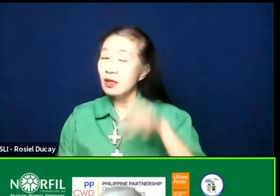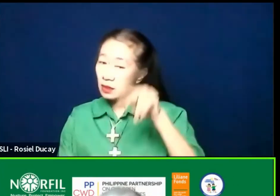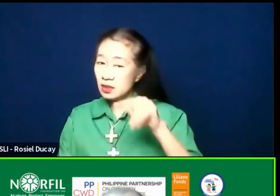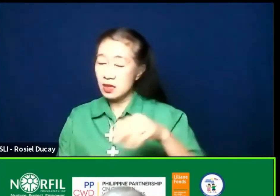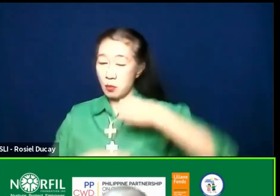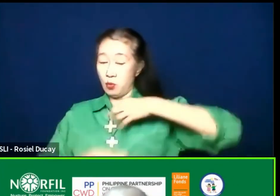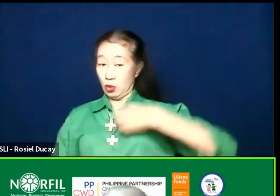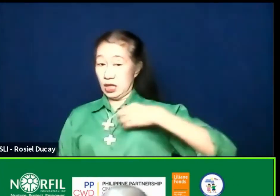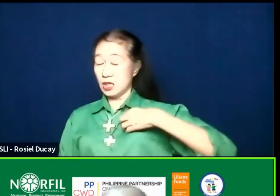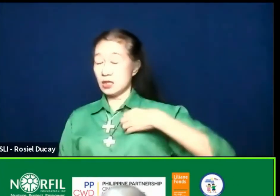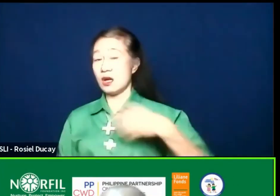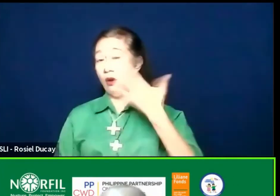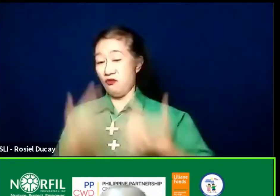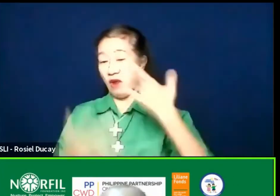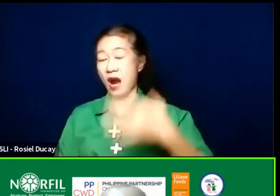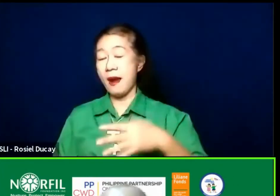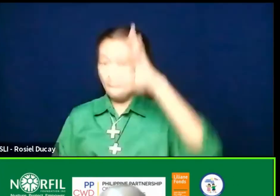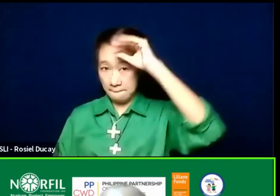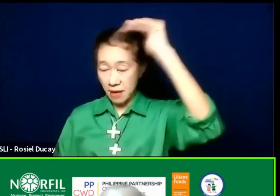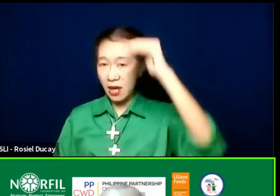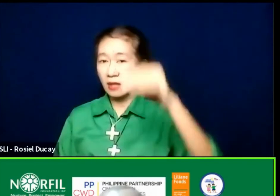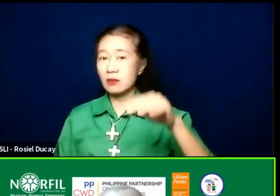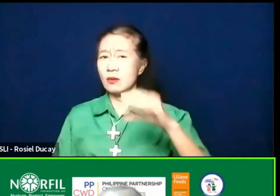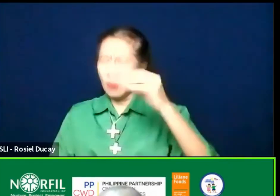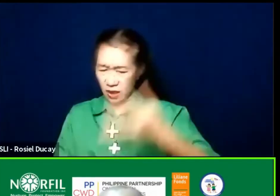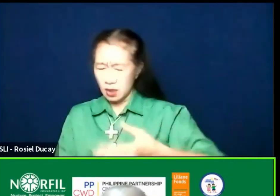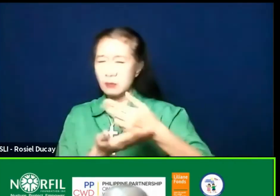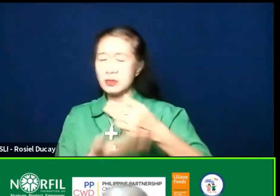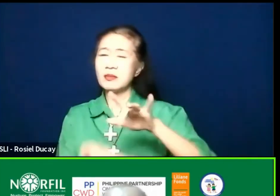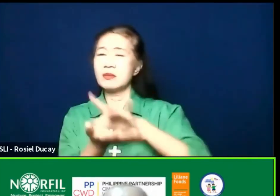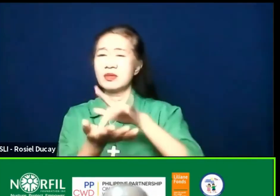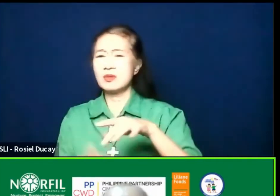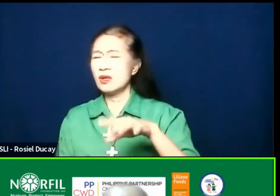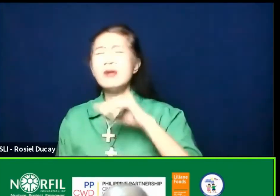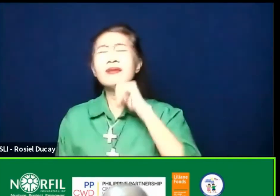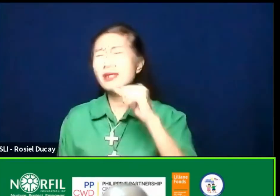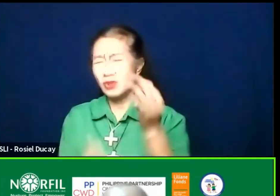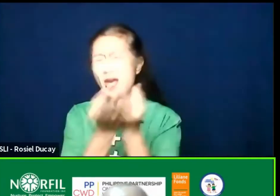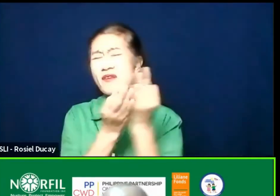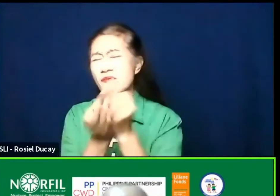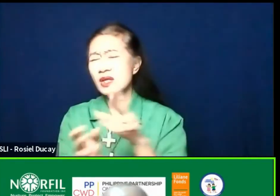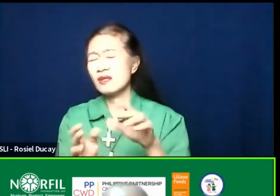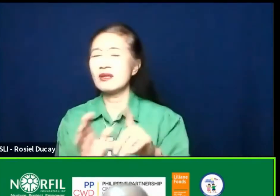tulong medikal. Okay, yun po ang importante. Wag po yung FB Live. Wala po tayong